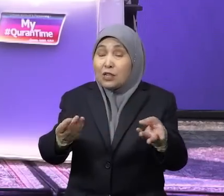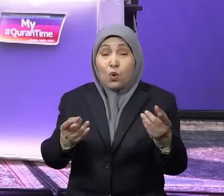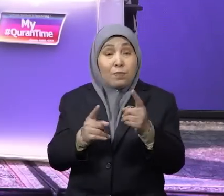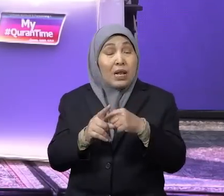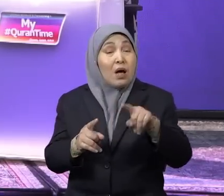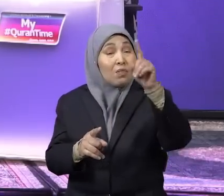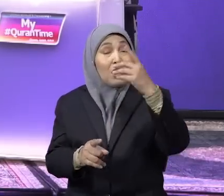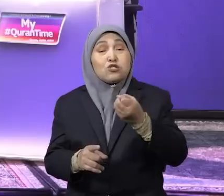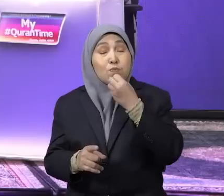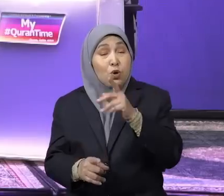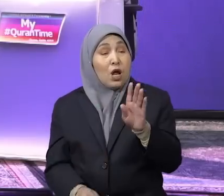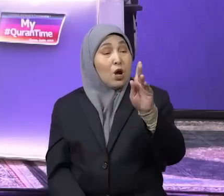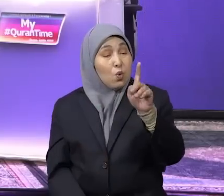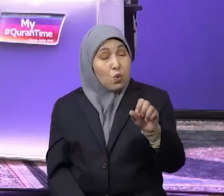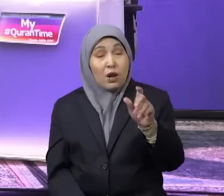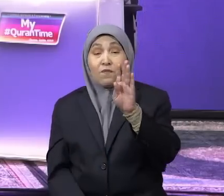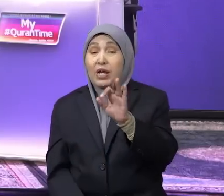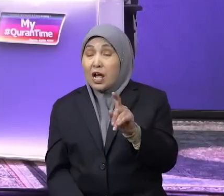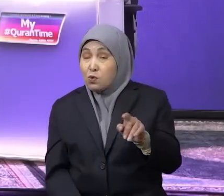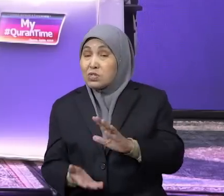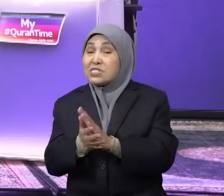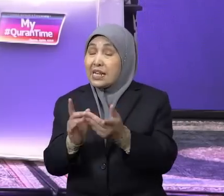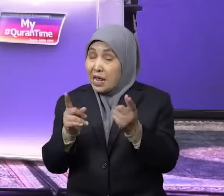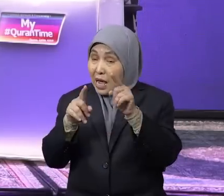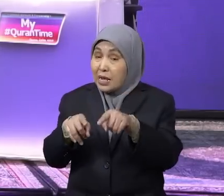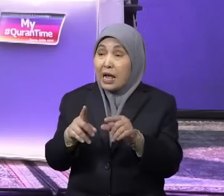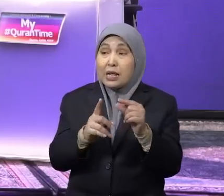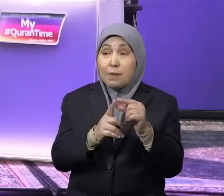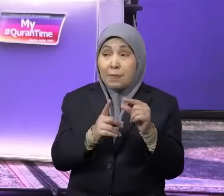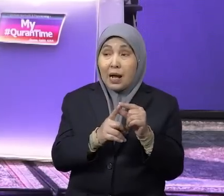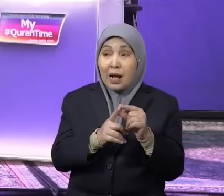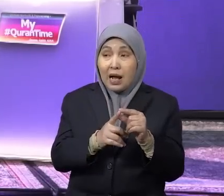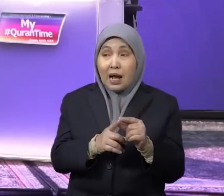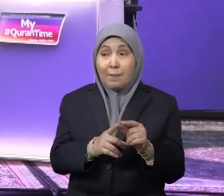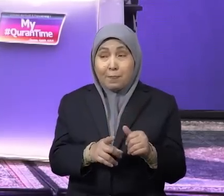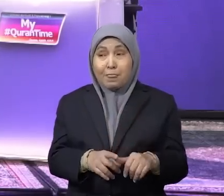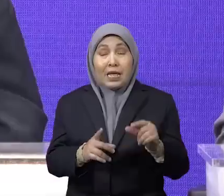tadi, bila Allah Ta'ala sebutkan kun fayakun, jadilah dia, maka